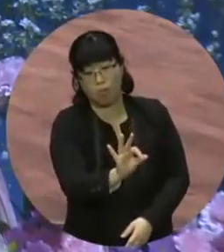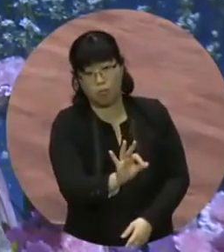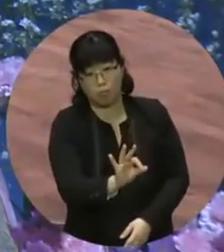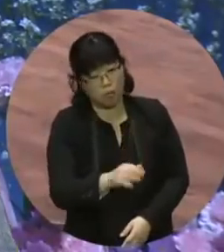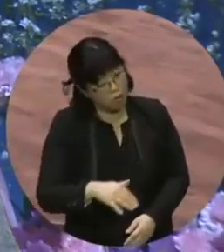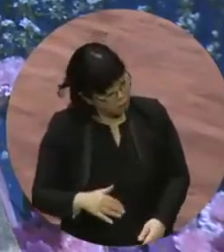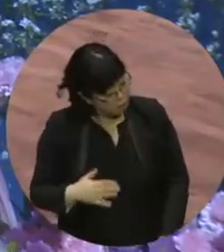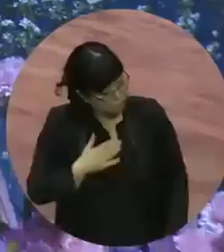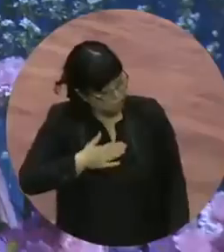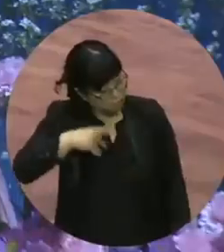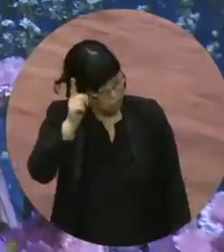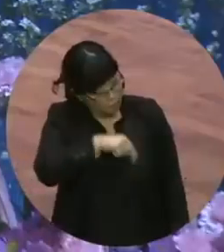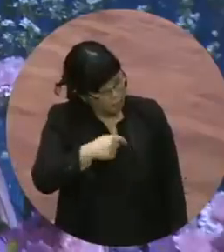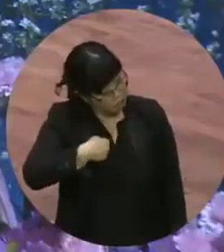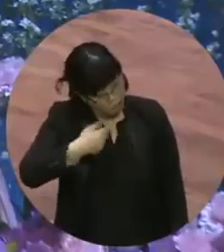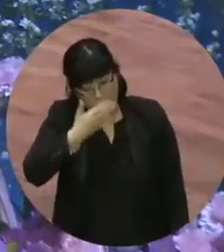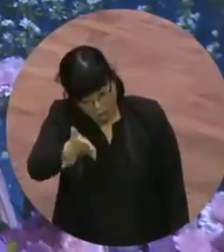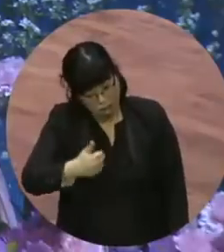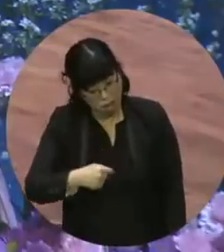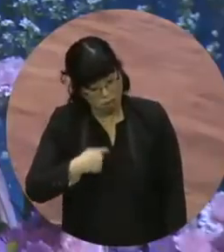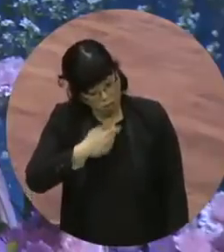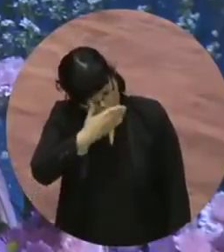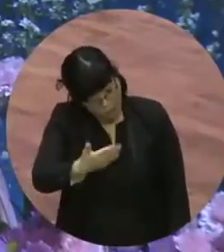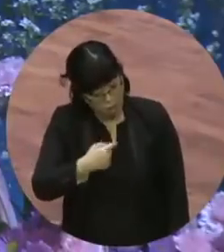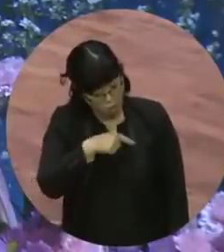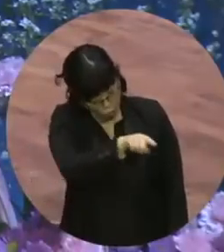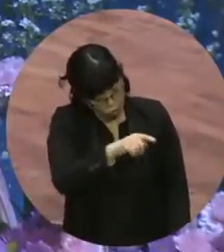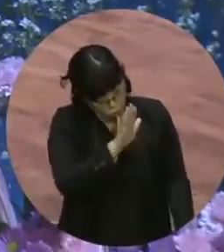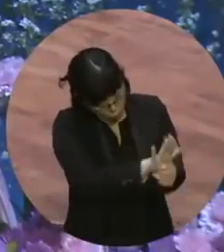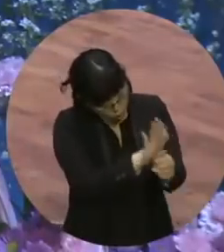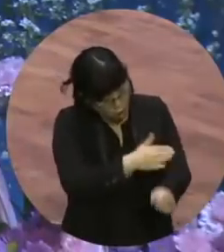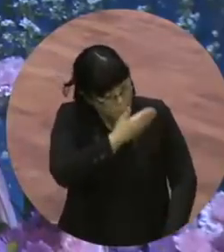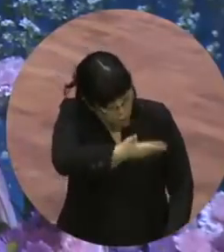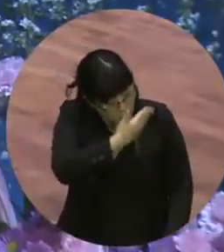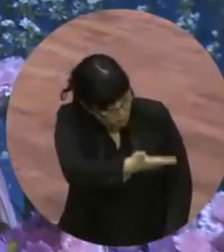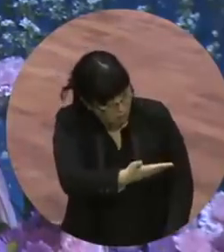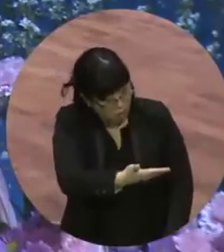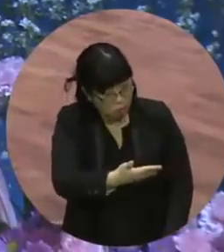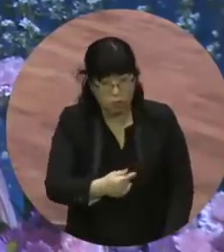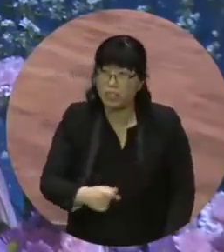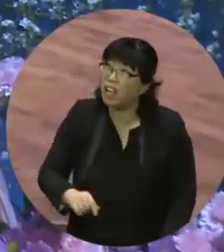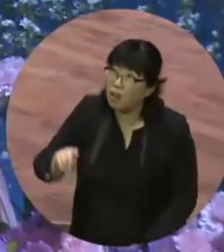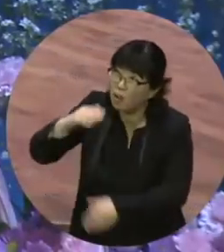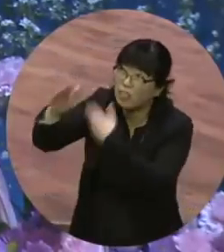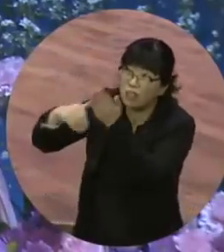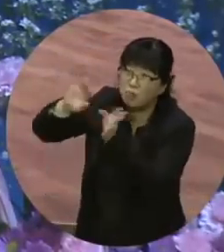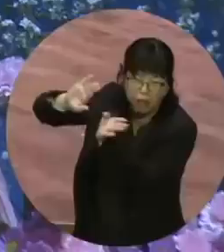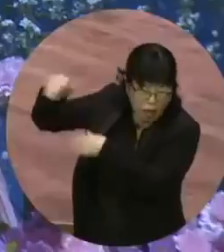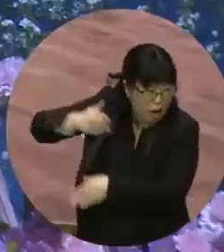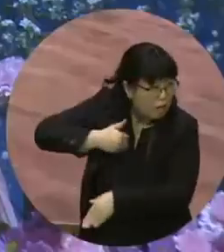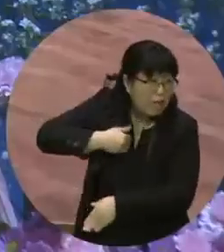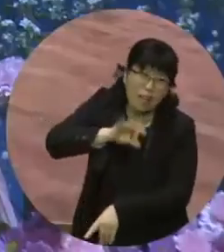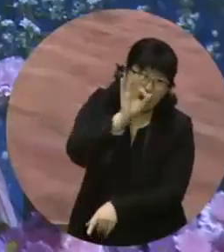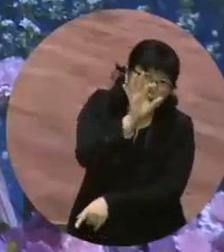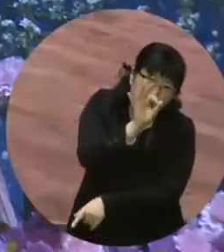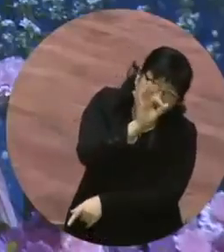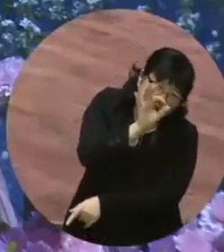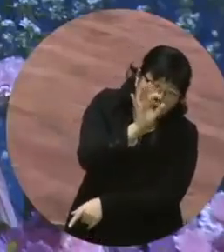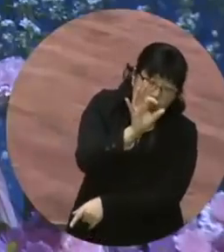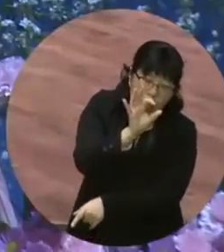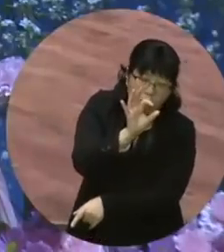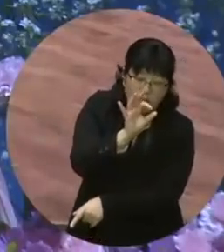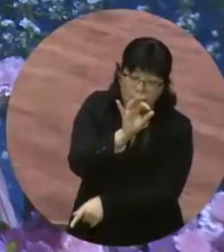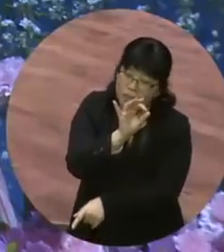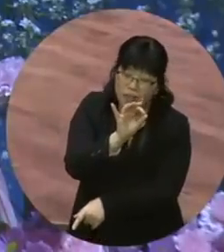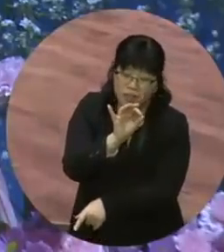하나님 기분 나빠요. 내가 도와주겠다. 나 못해. 나 안 돼. 나는 부족해서. 나는 모질해서. 사천 말씀도 나 못해. 나